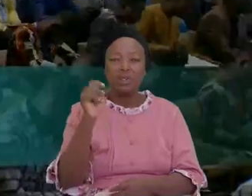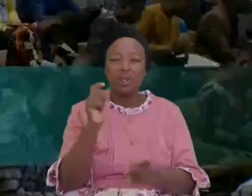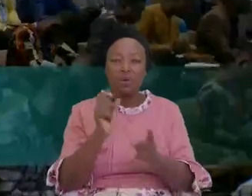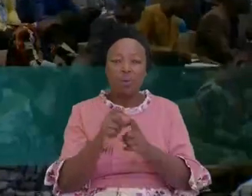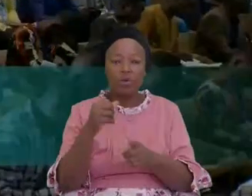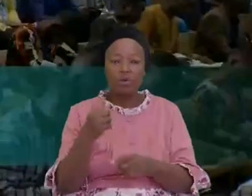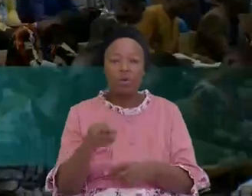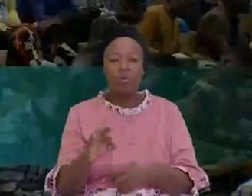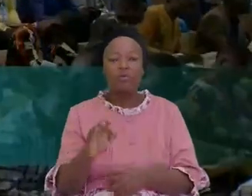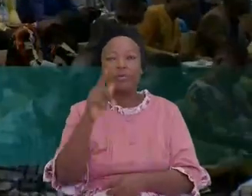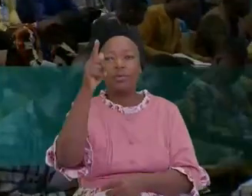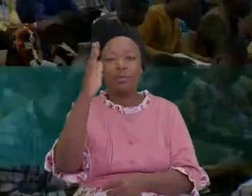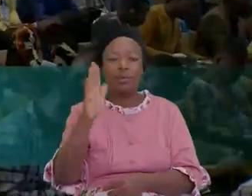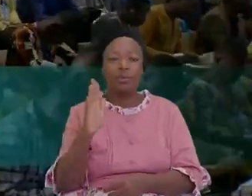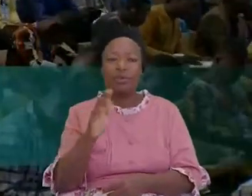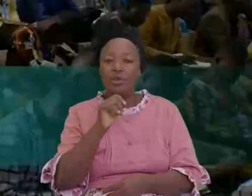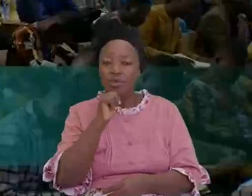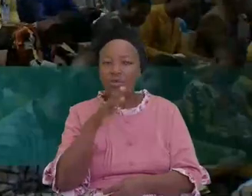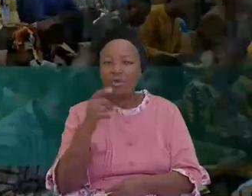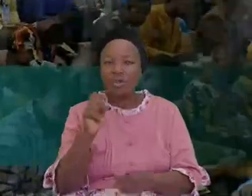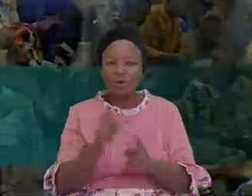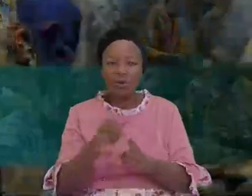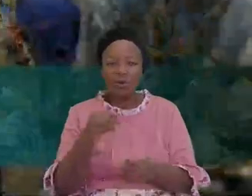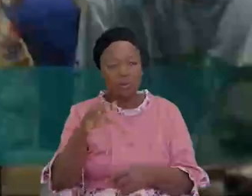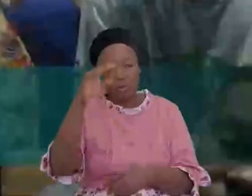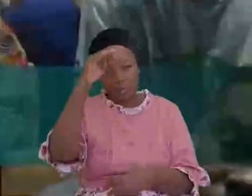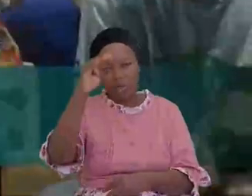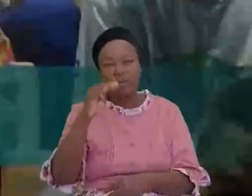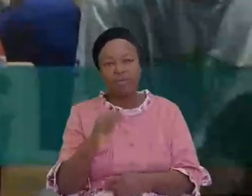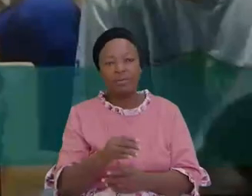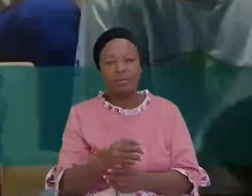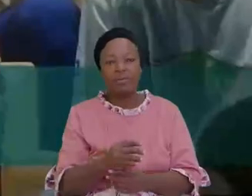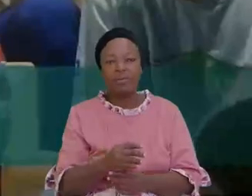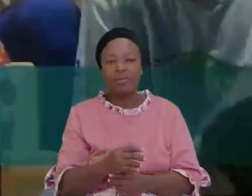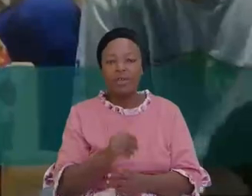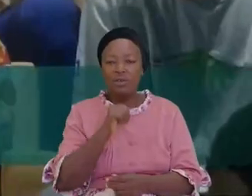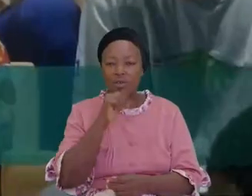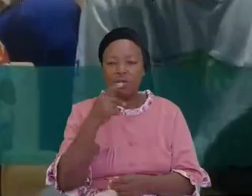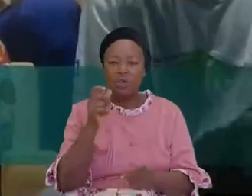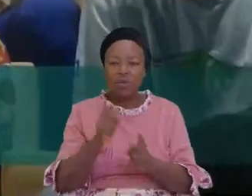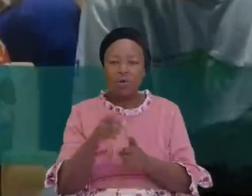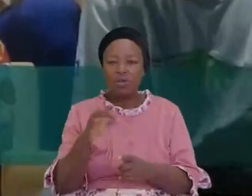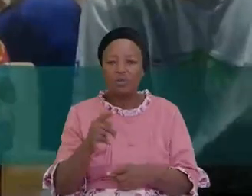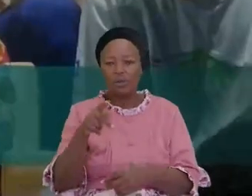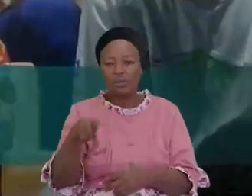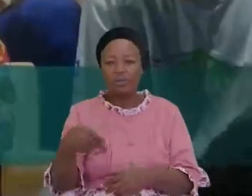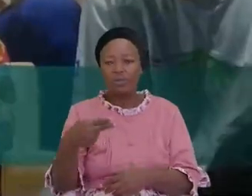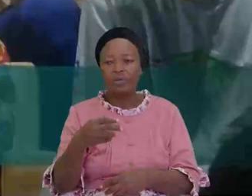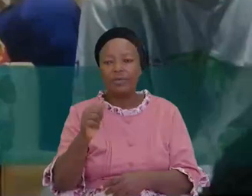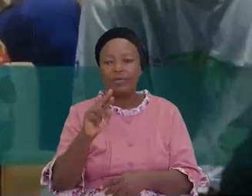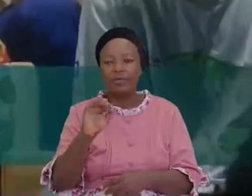Les paroles de Dieu. Pas les paroles d'un homme. Pas la parole des